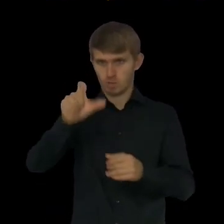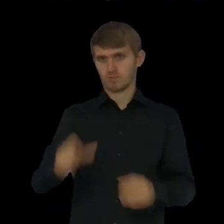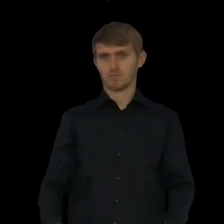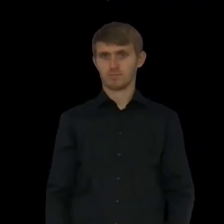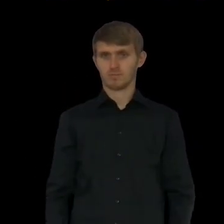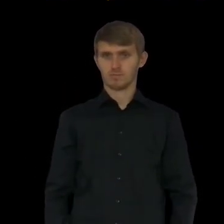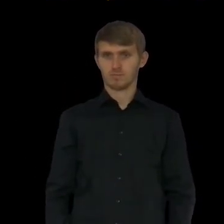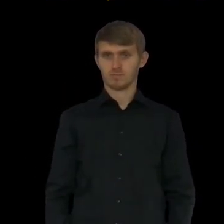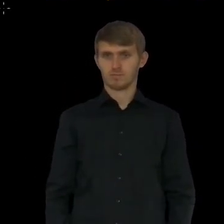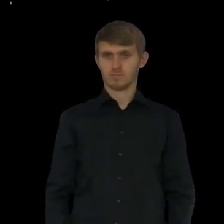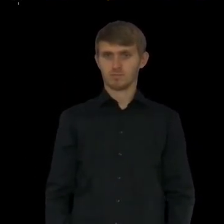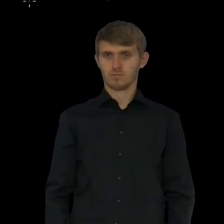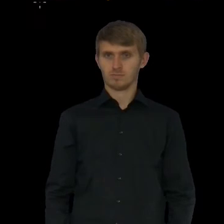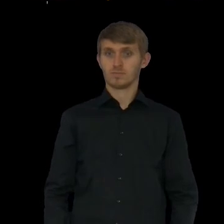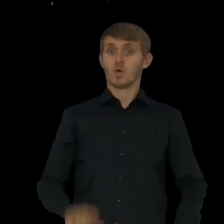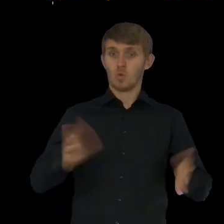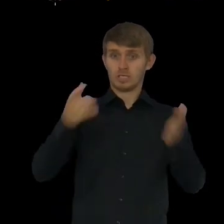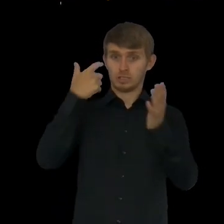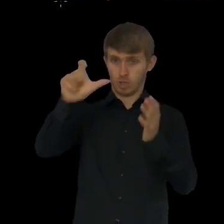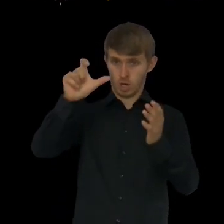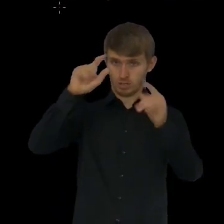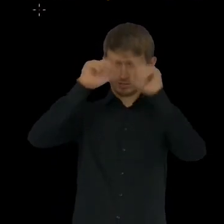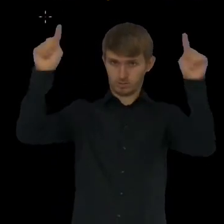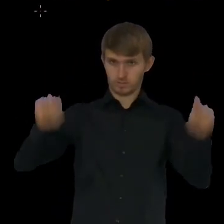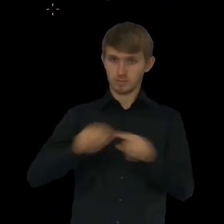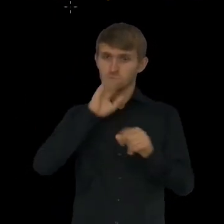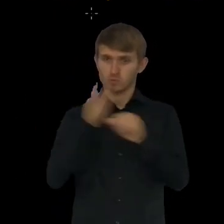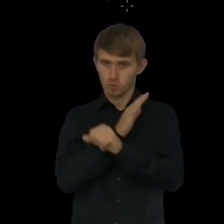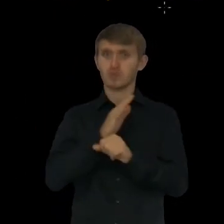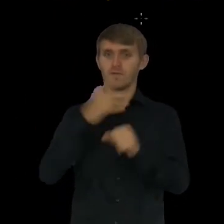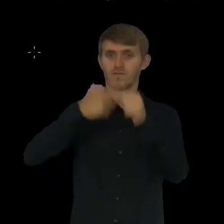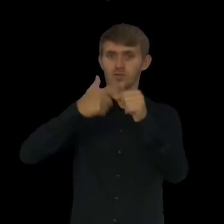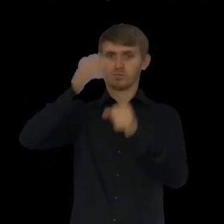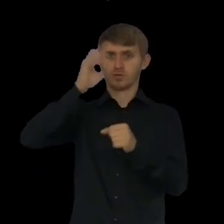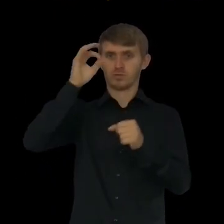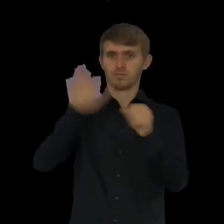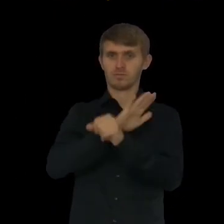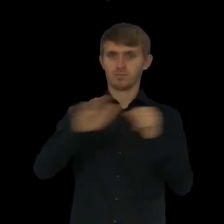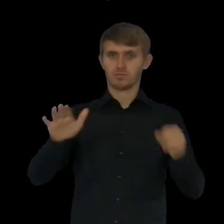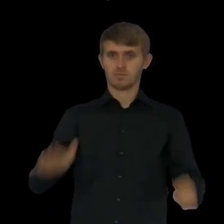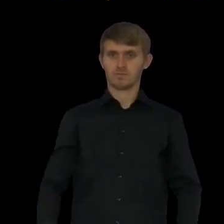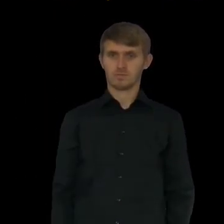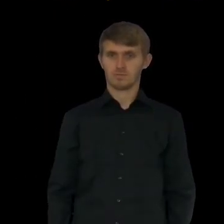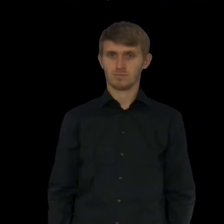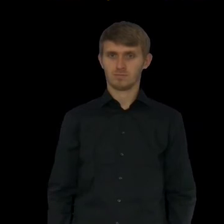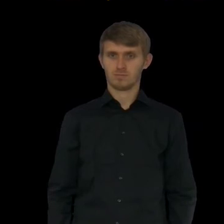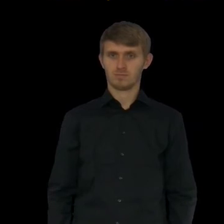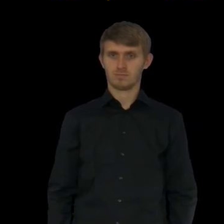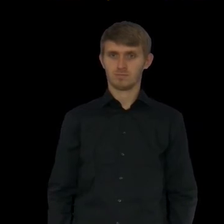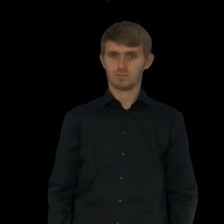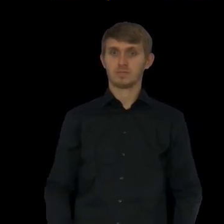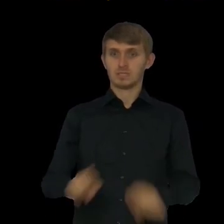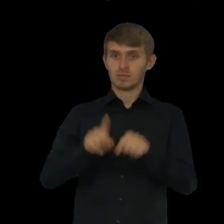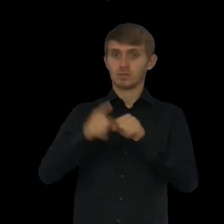20 zespół jeśli zatem mamy zacieniować 20 procent kwadratu najłatwiej podzielić go na 100 części i